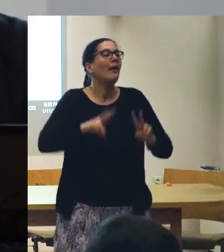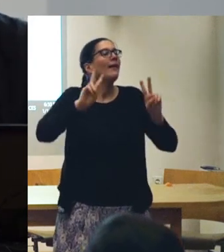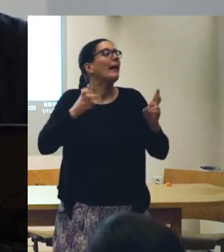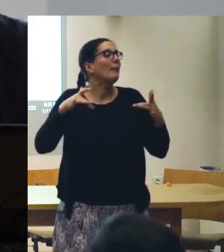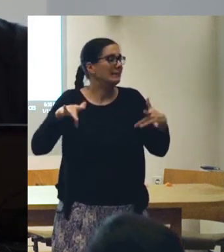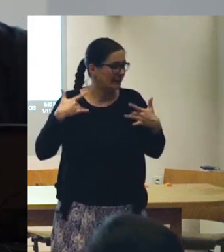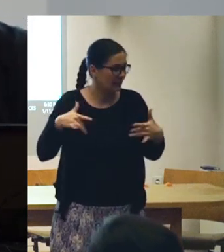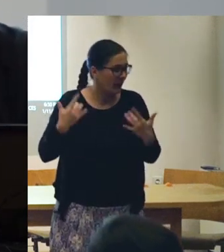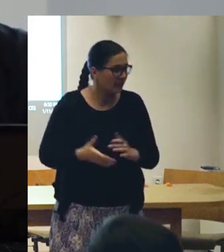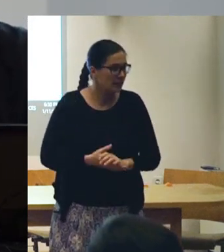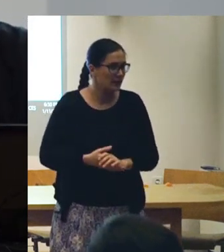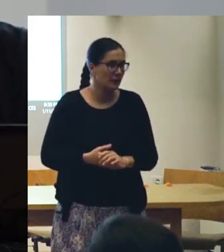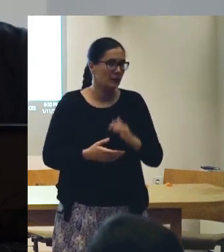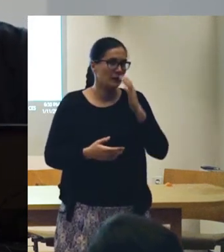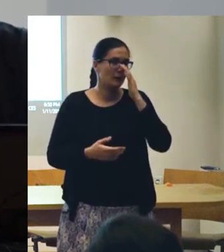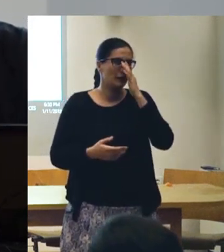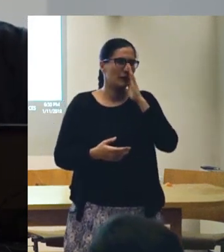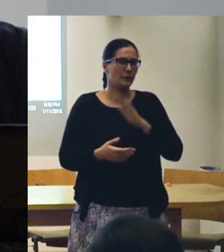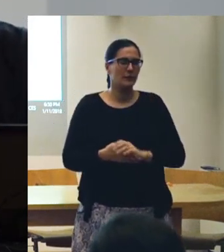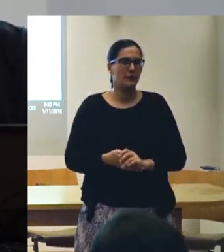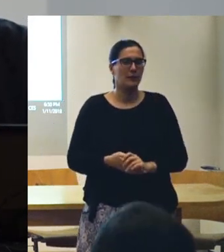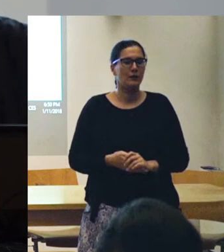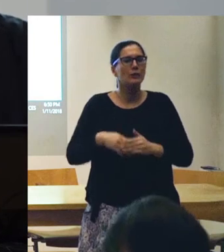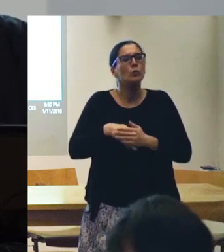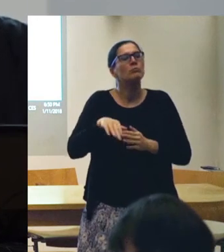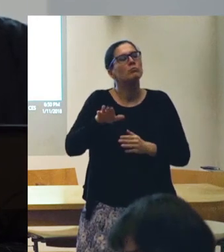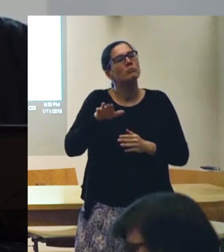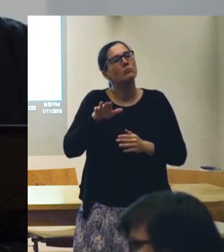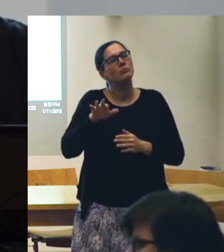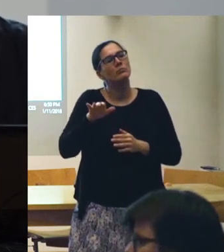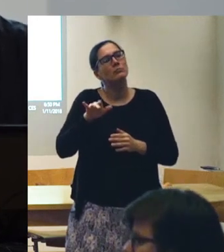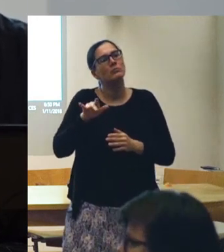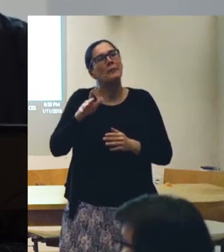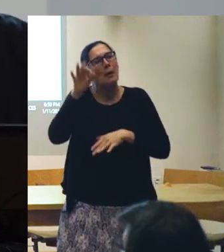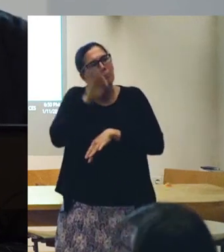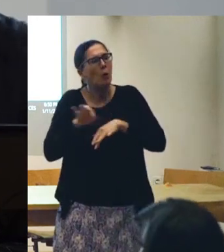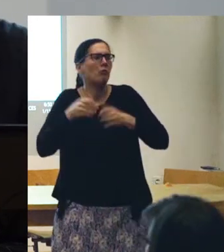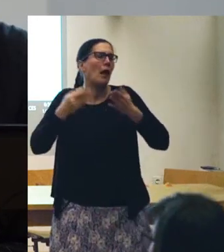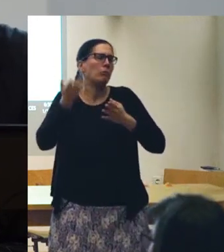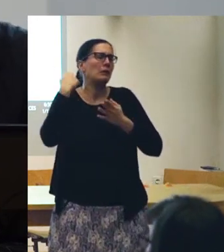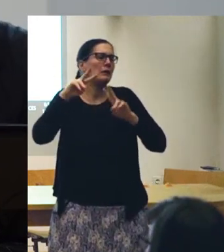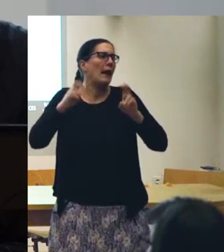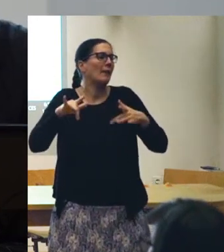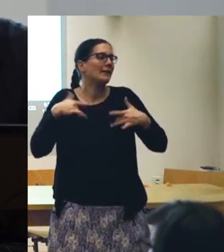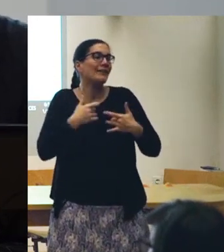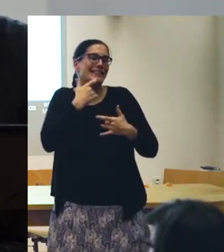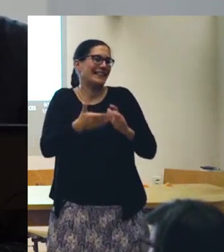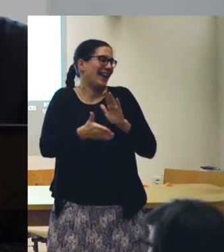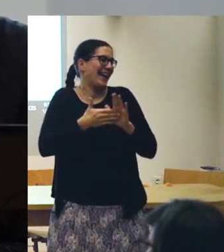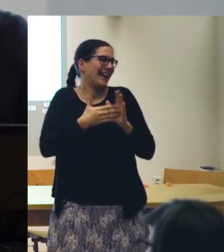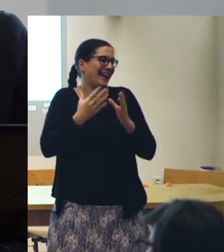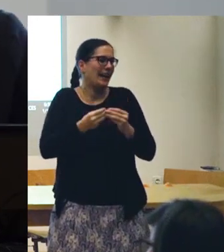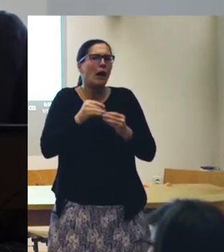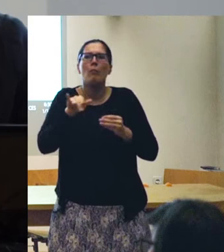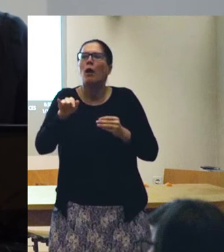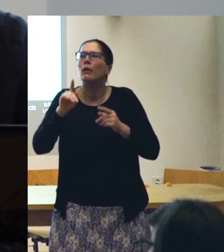vlastne taký rámec, cez ktorý sme vlastne pristupovali k tej téme zdravia. Teraz ešte spravím takú reklamu. Hana Janečková, som videla,